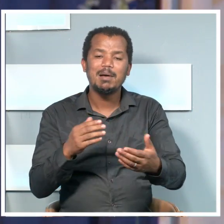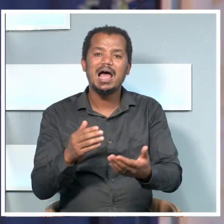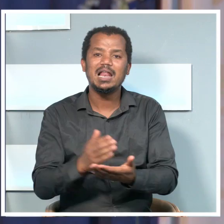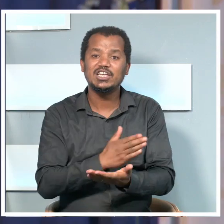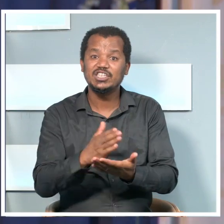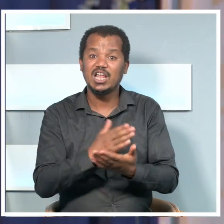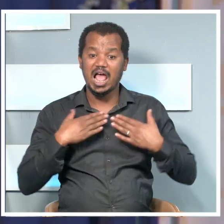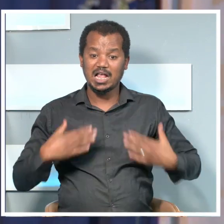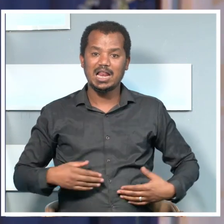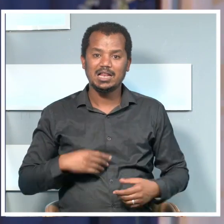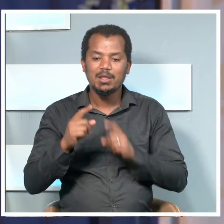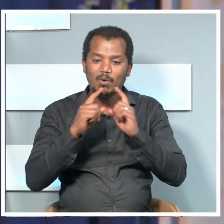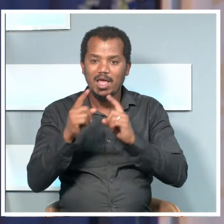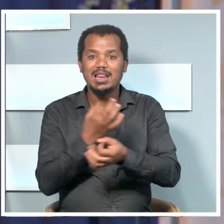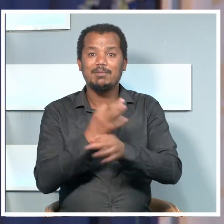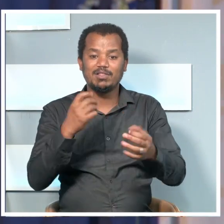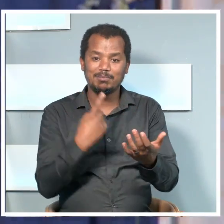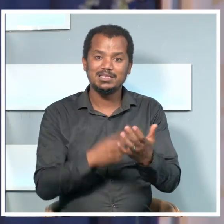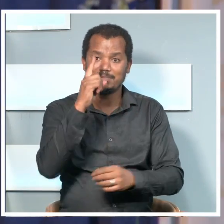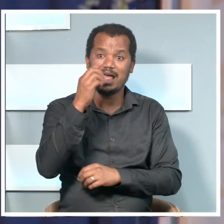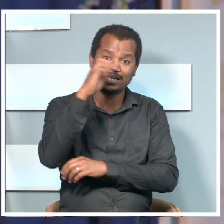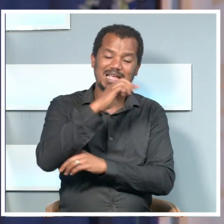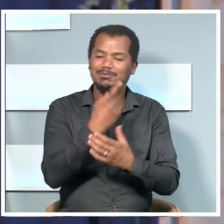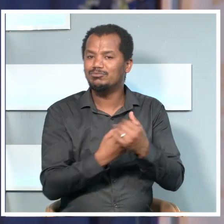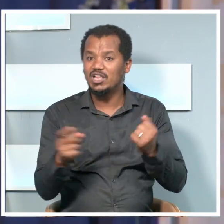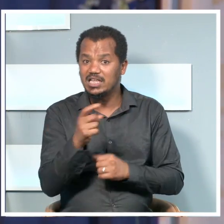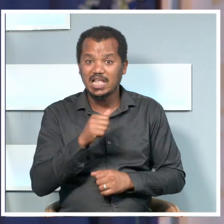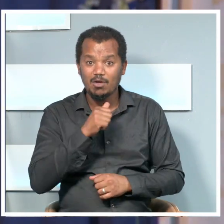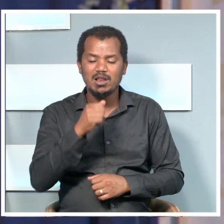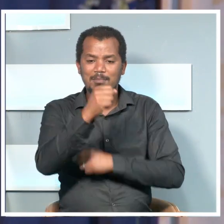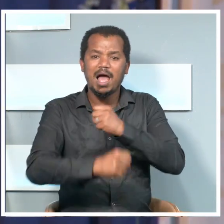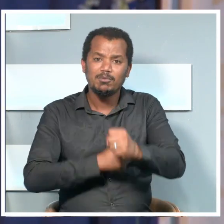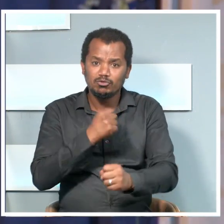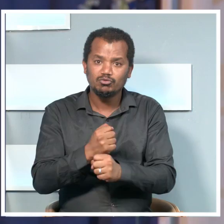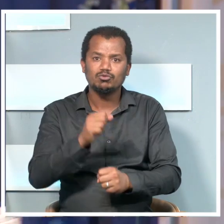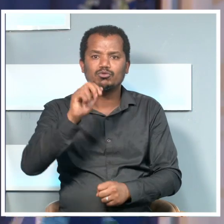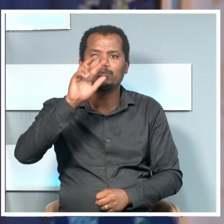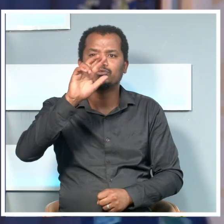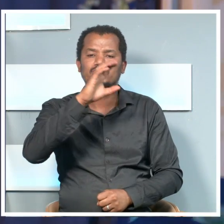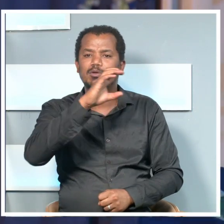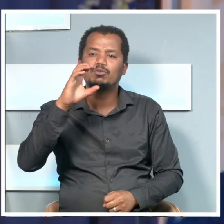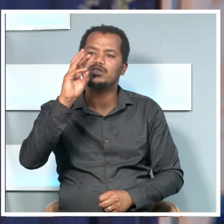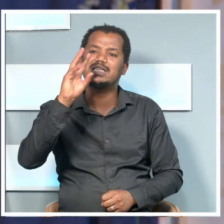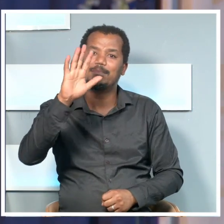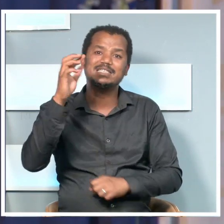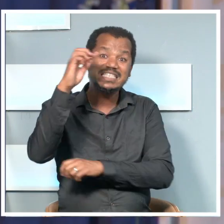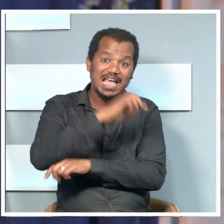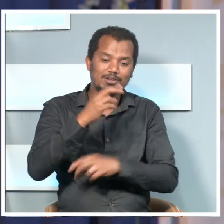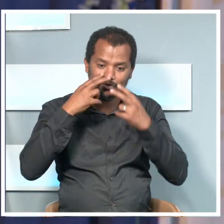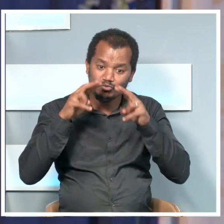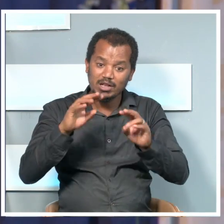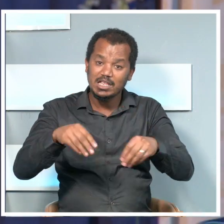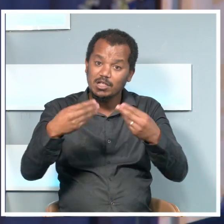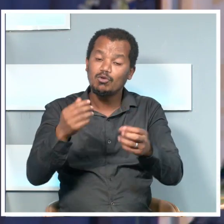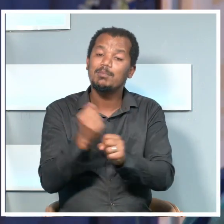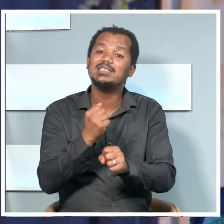ከሚመለከታቸው ባለድርሻ አካላት ጋር ለመወያየትና ለመፍታት በዚህ በአንድ ቀን ብቻ ሳይሆን በአመቱ በ365ቱም ቀን